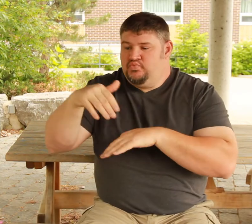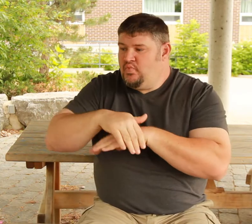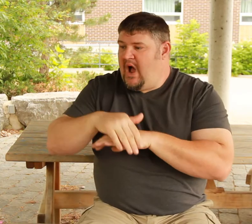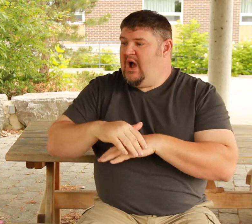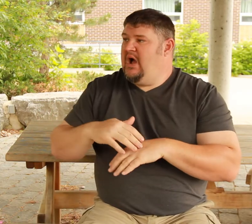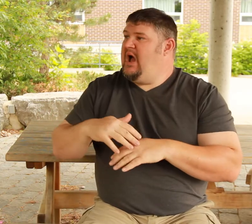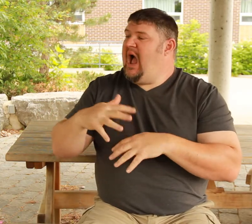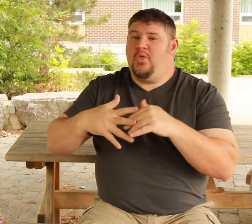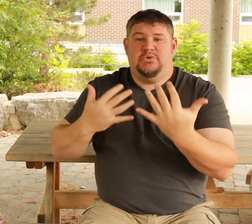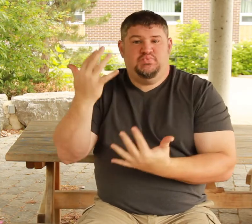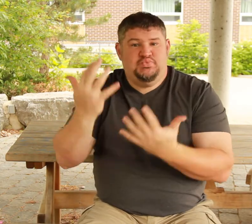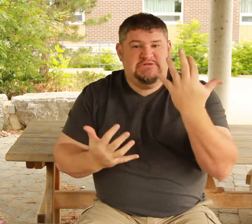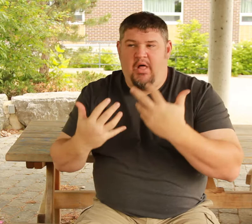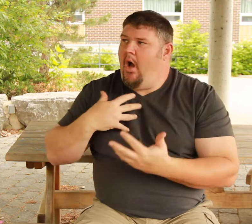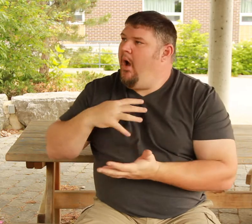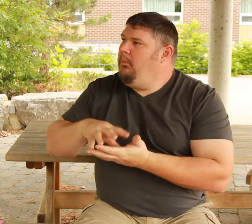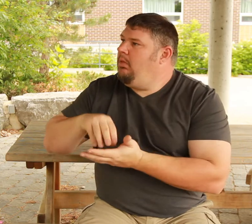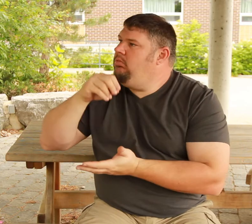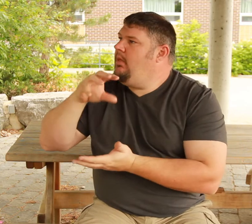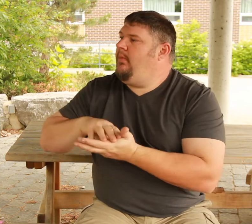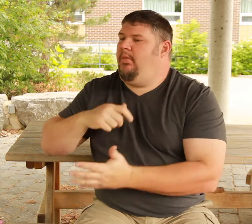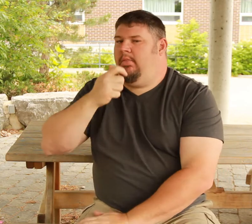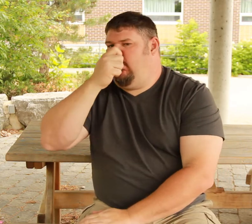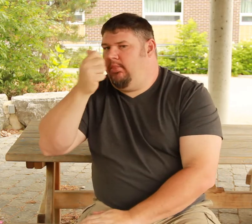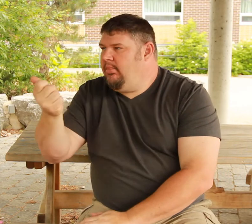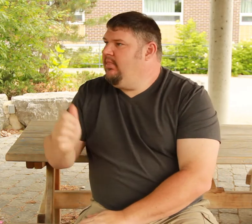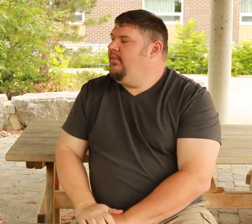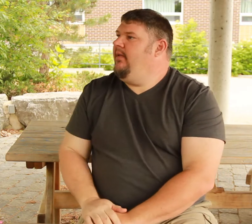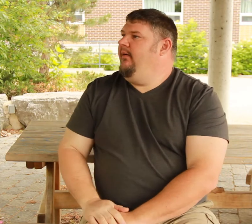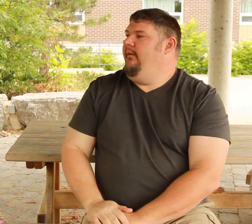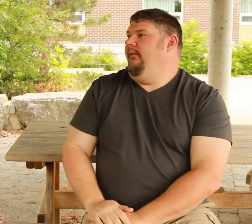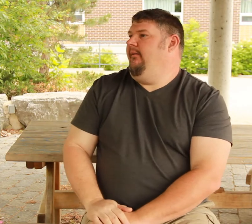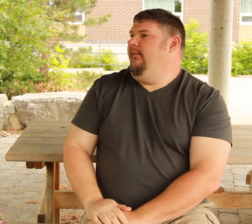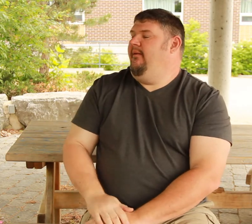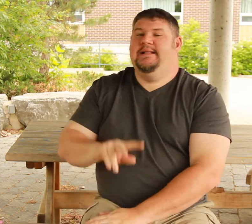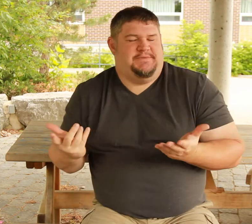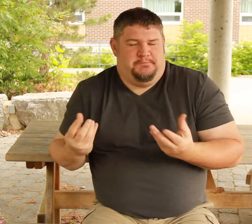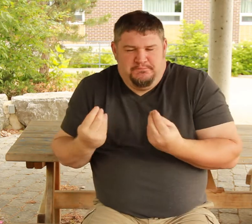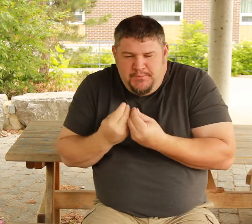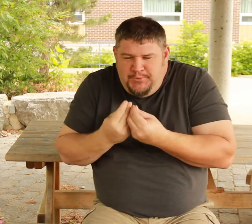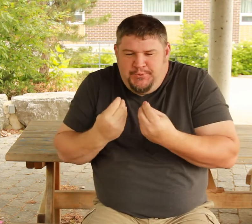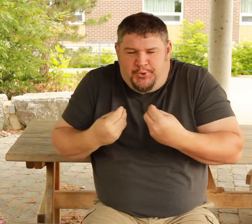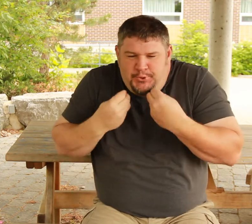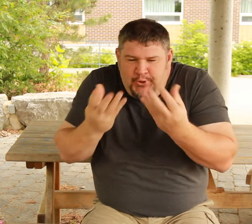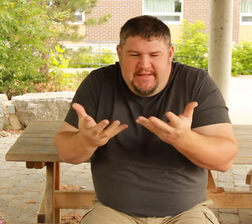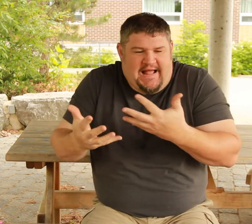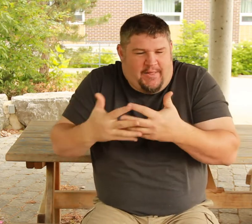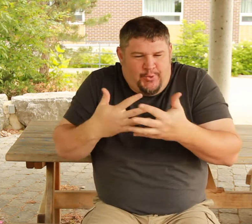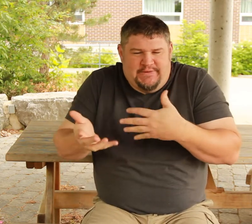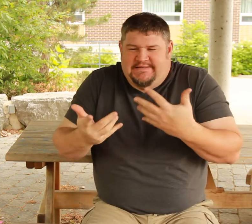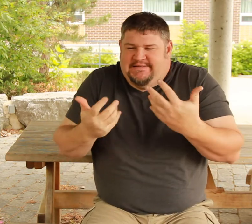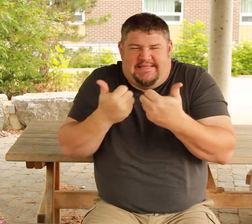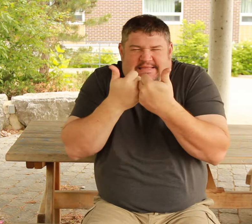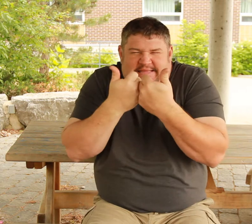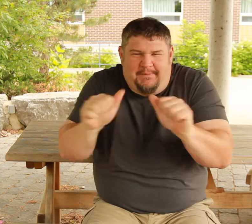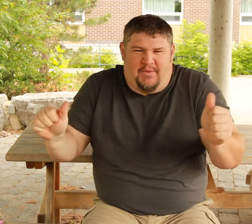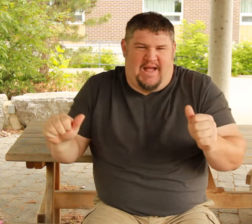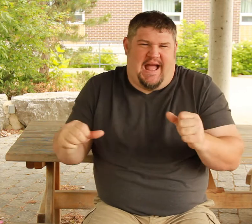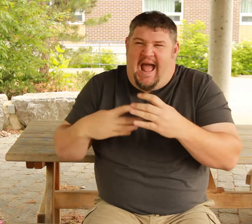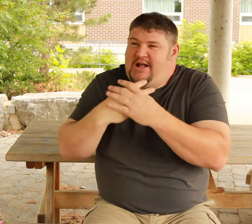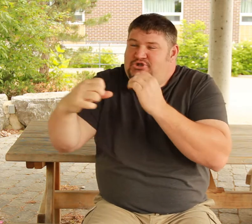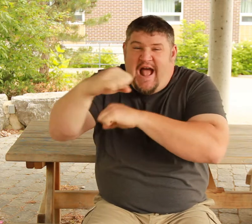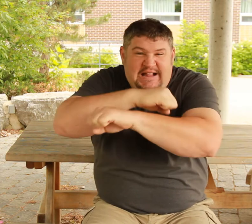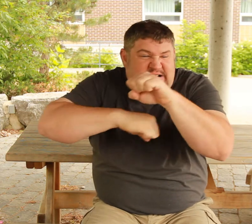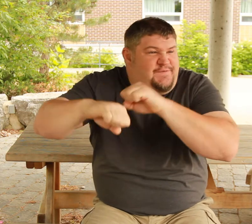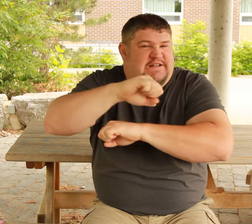nous préparons des ateliers tous les soirs, des ateliers qui sont vraiment motivants, intéressants pour les jeunes. Des ateliers, ça peut être n'importe quoi, là.